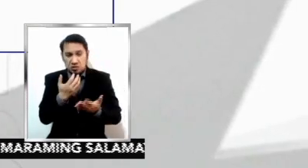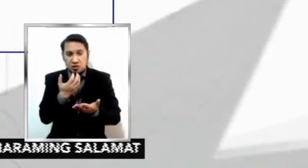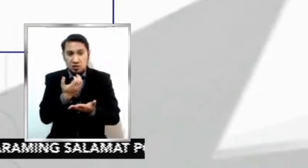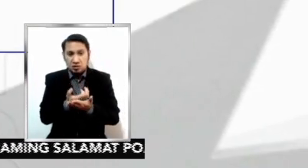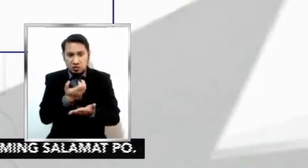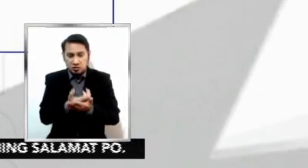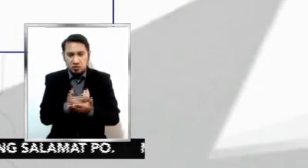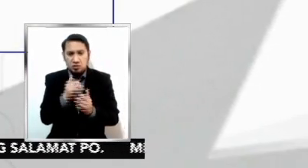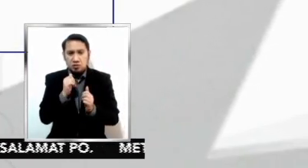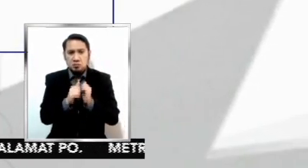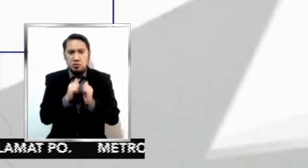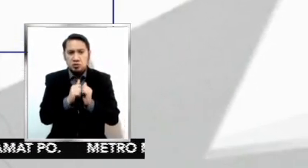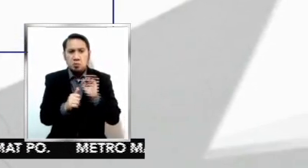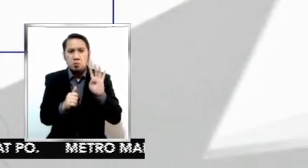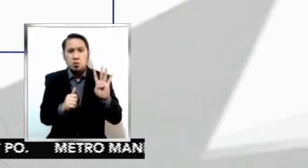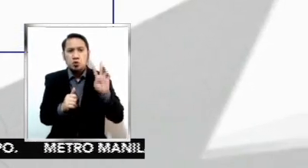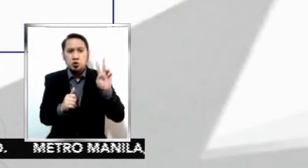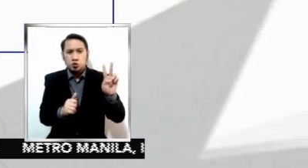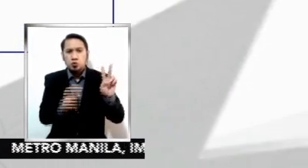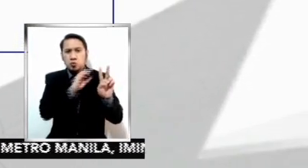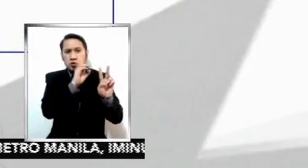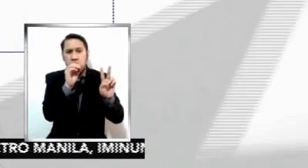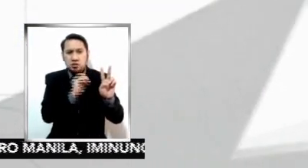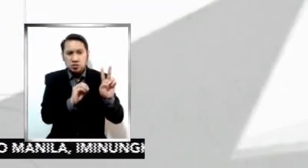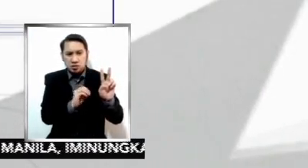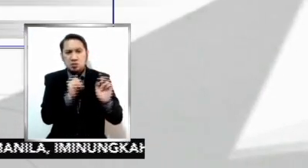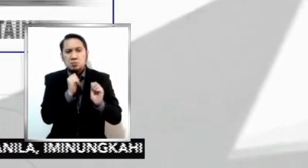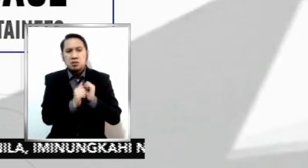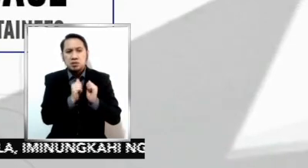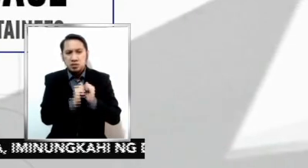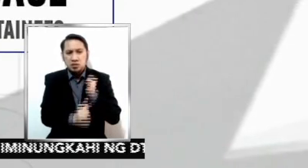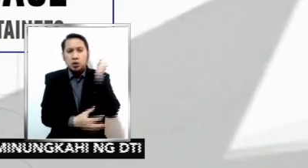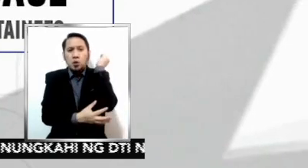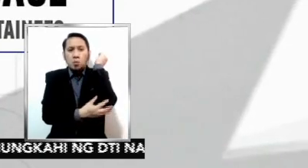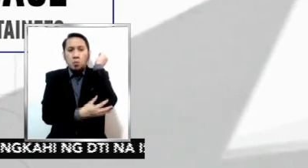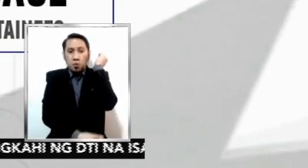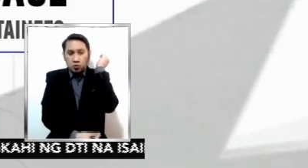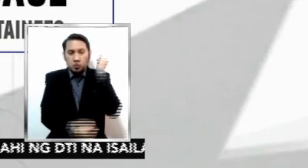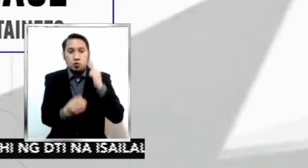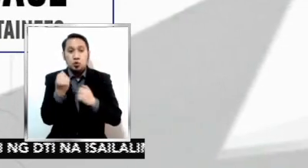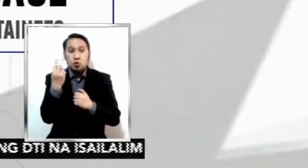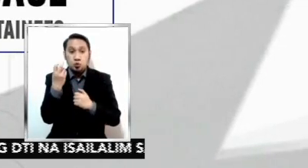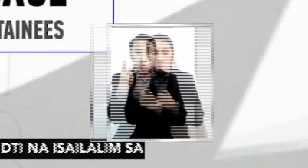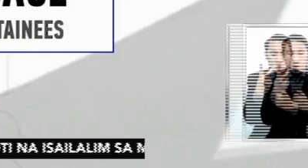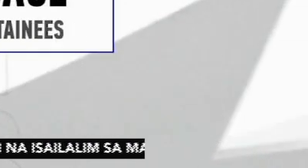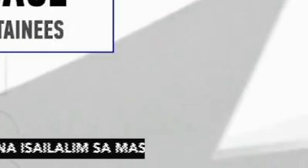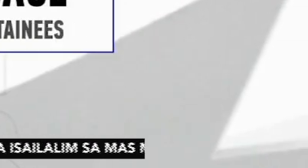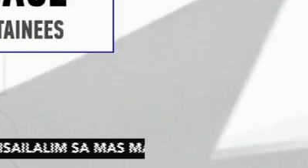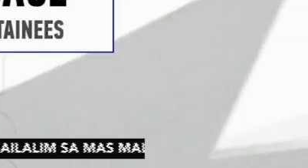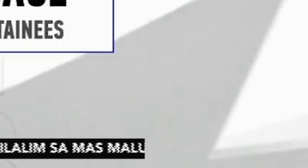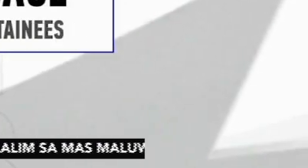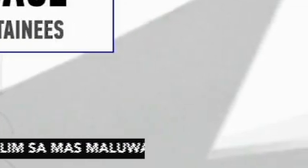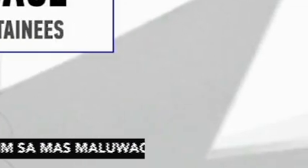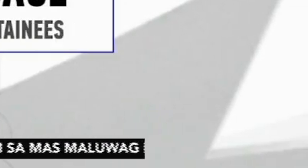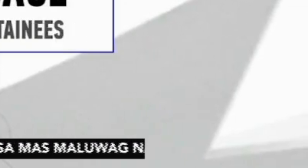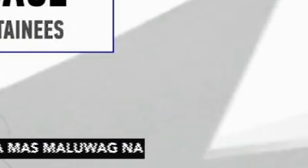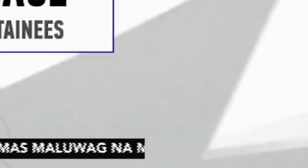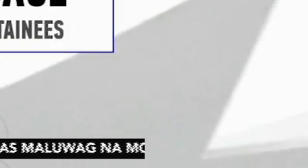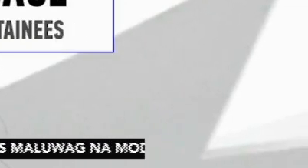ng populasyon ay nabubuhay below poverty line. 12 to 15 pesos ang arawang sahod ng mga manggagawa,